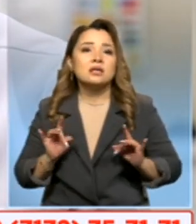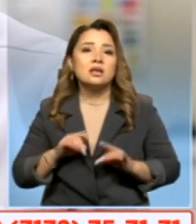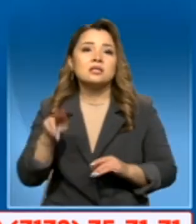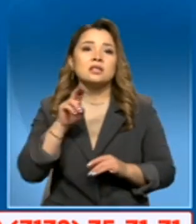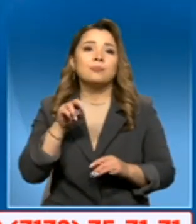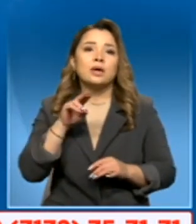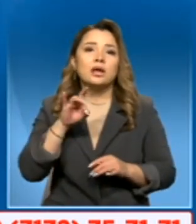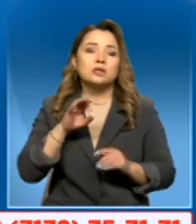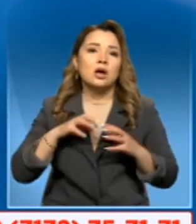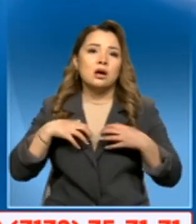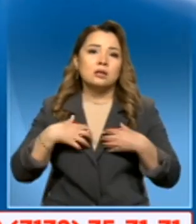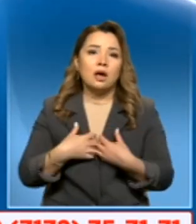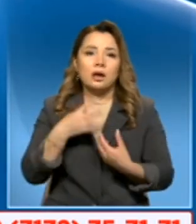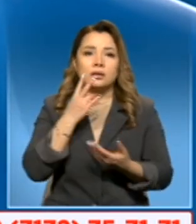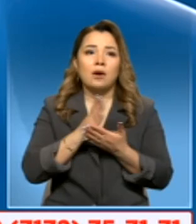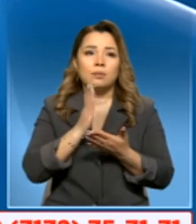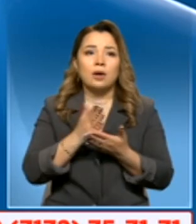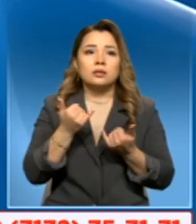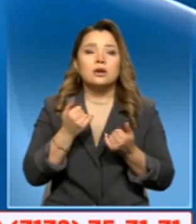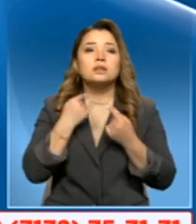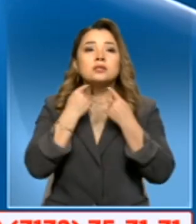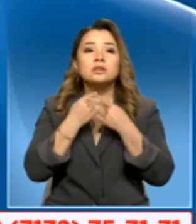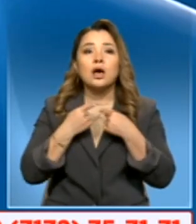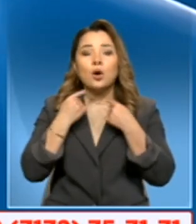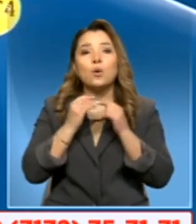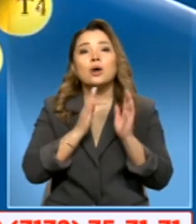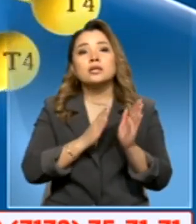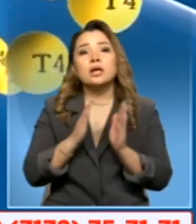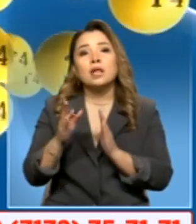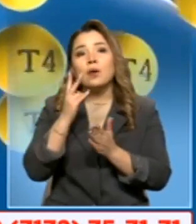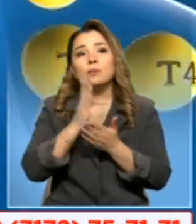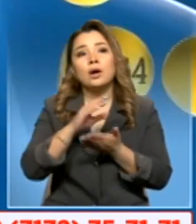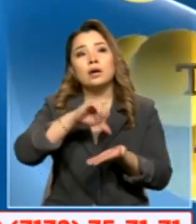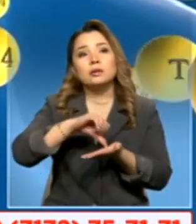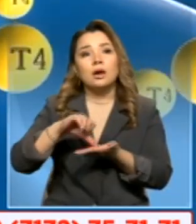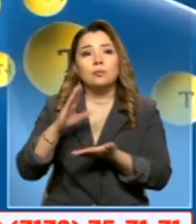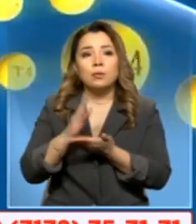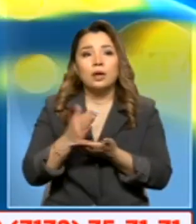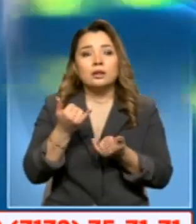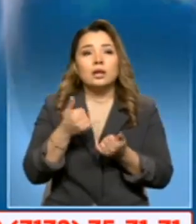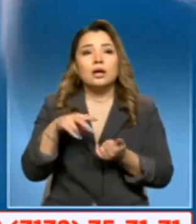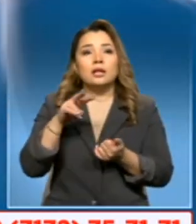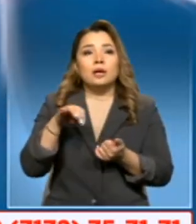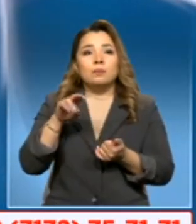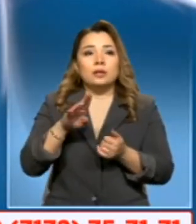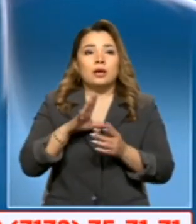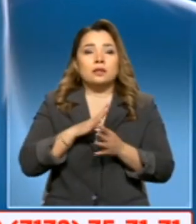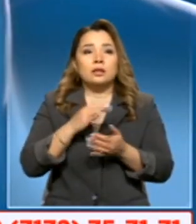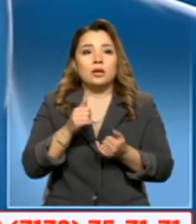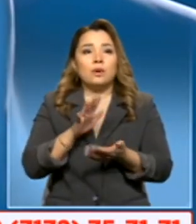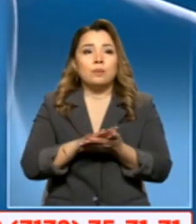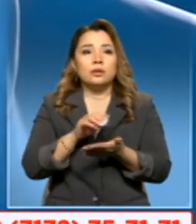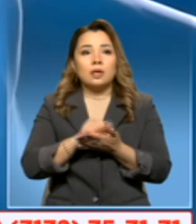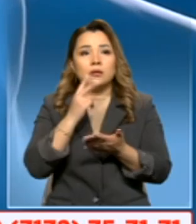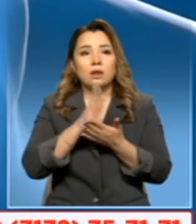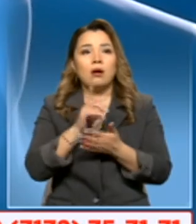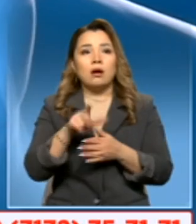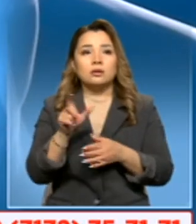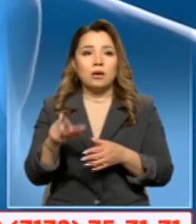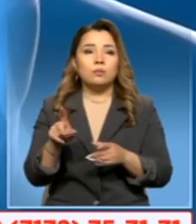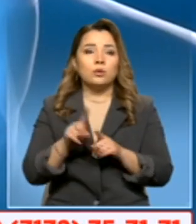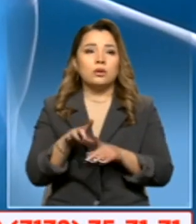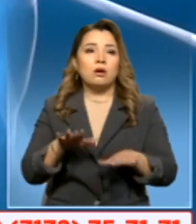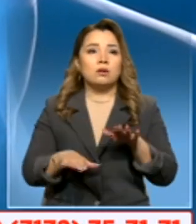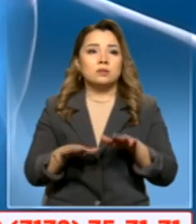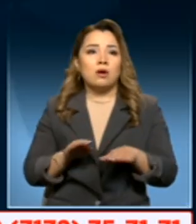алып келеді. Йод қалқанша безінің гормондарын реттеуге қатысады, ал ол липидтердің ыдырауына көмектеседі және адам артық салмақ